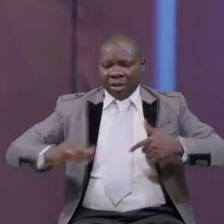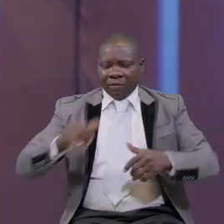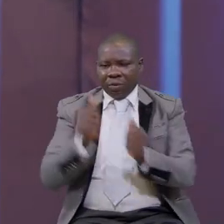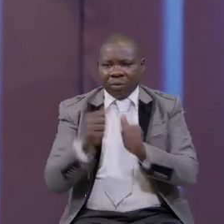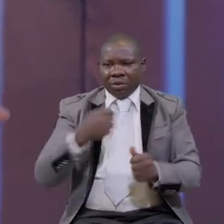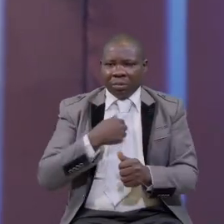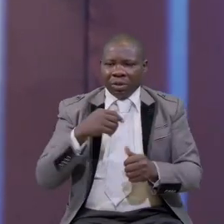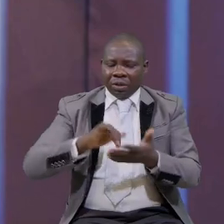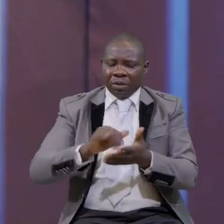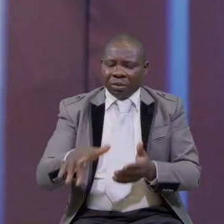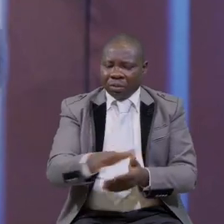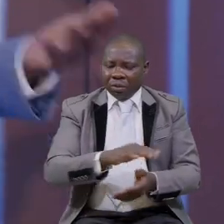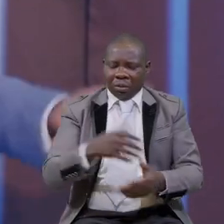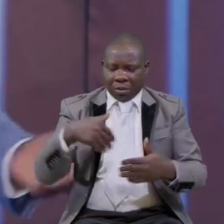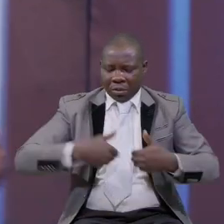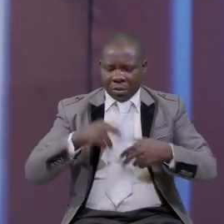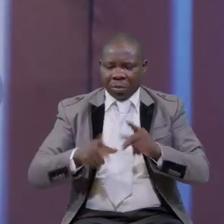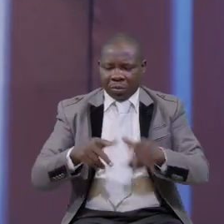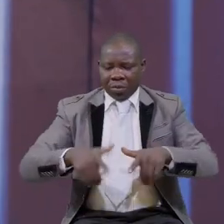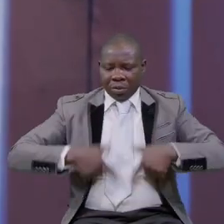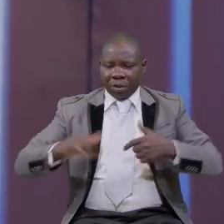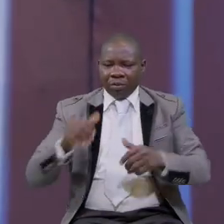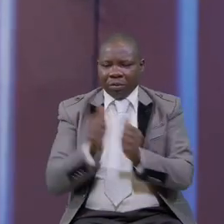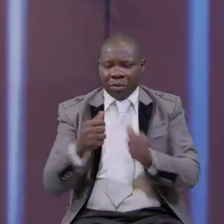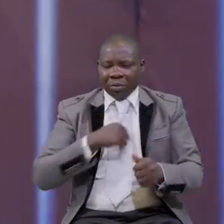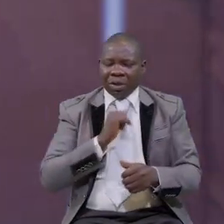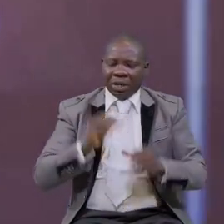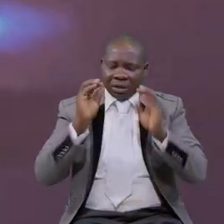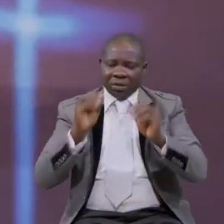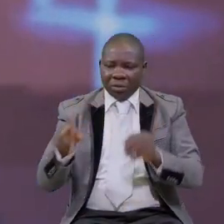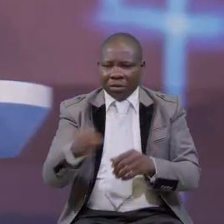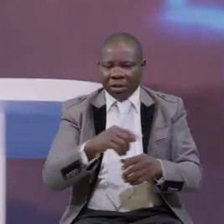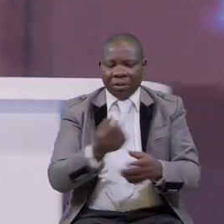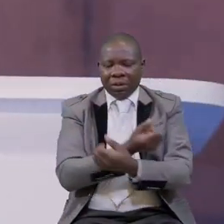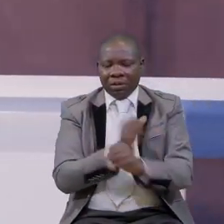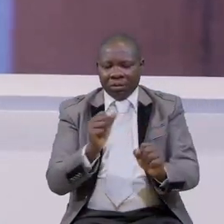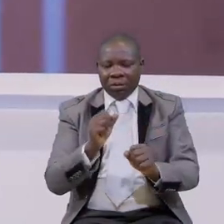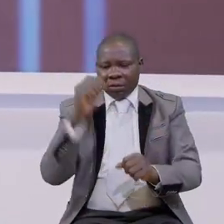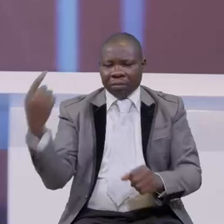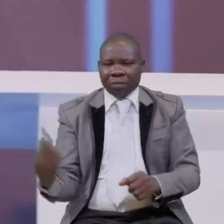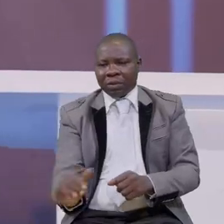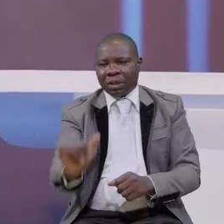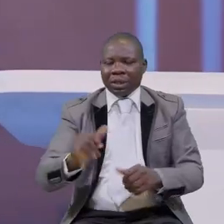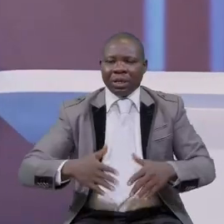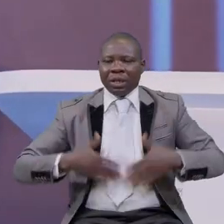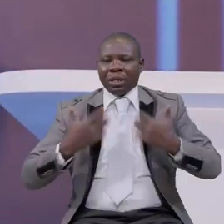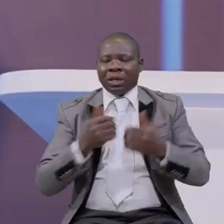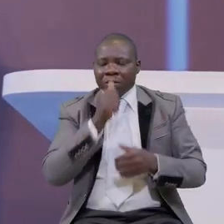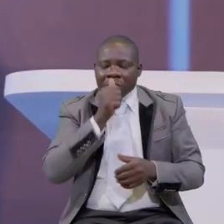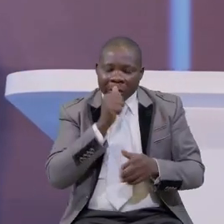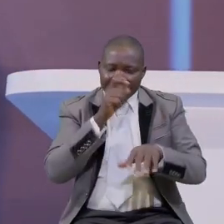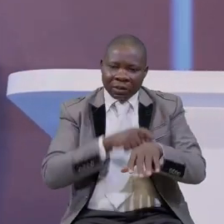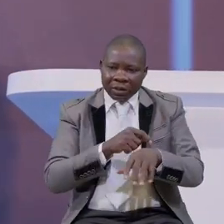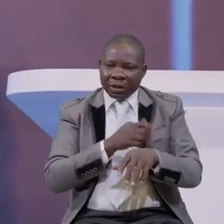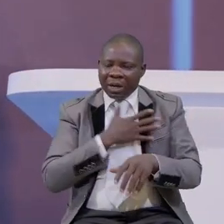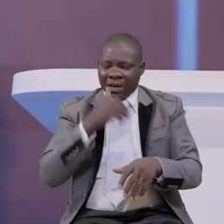moi, je leur enseignais le salut, la vie éternelle, beaucoup de choses, la dévotion matinale. Mais quand ils